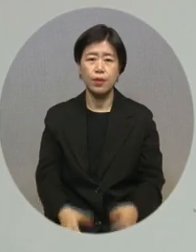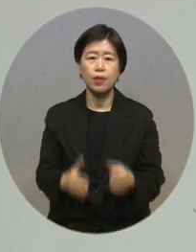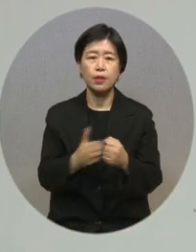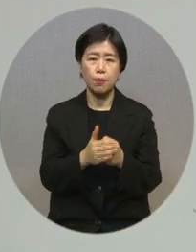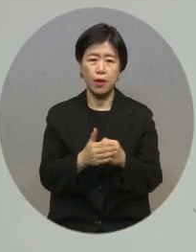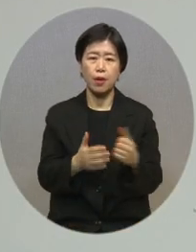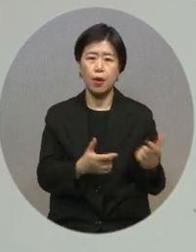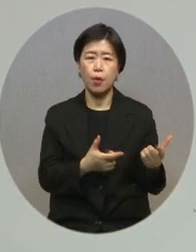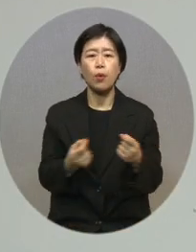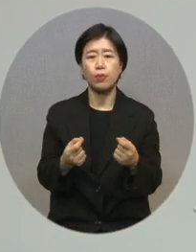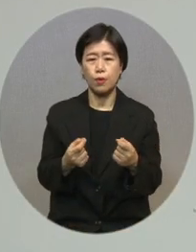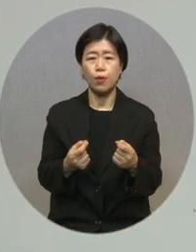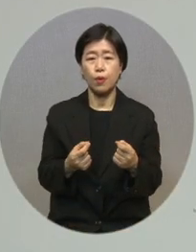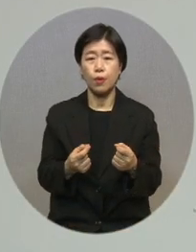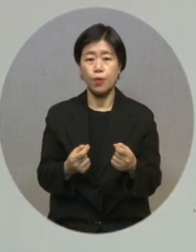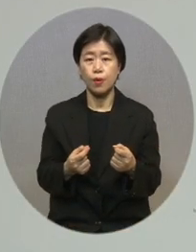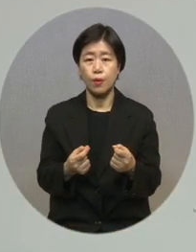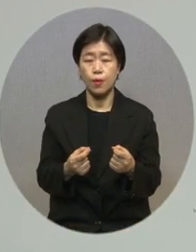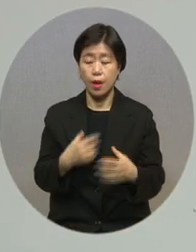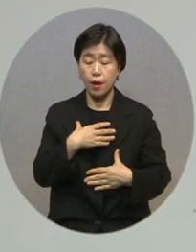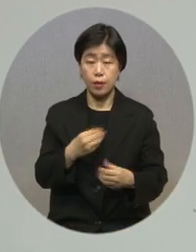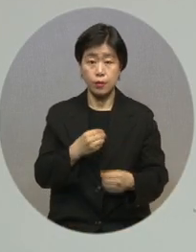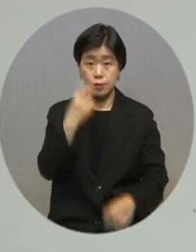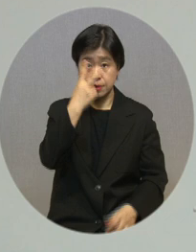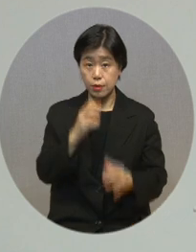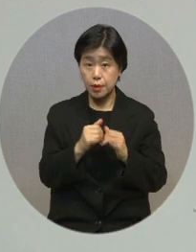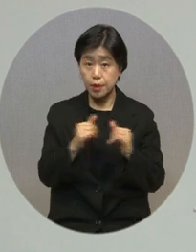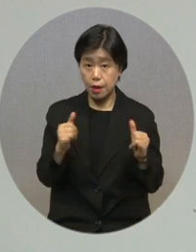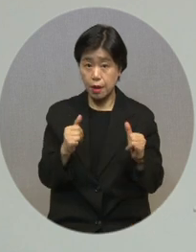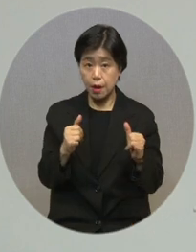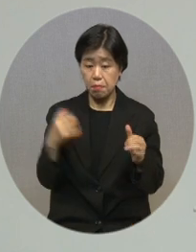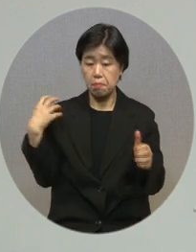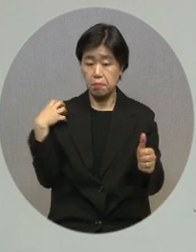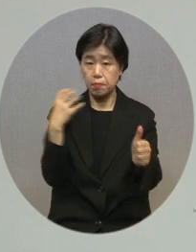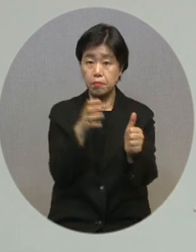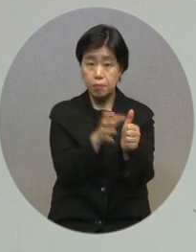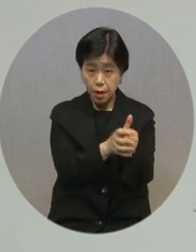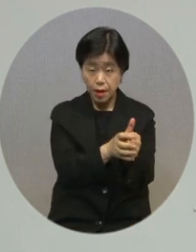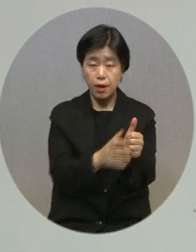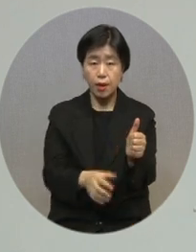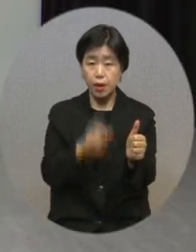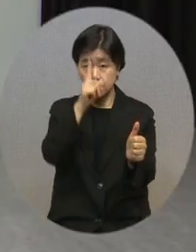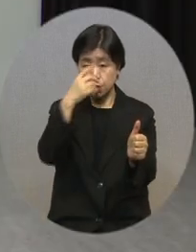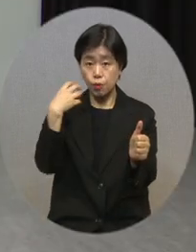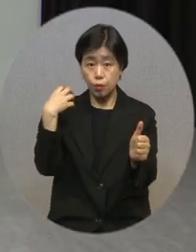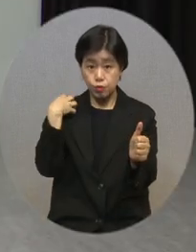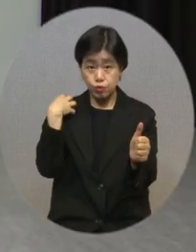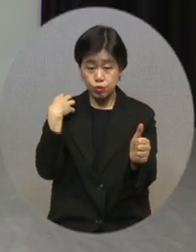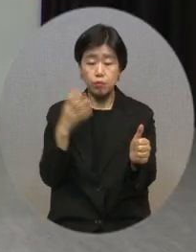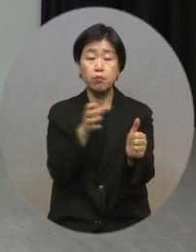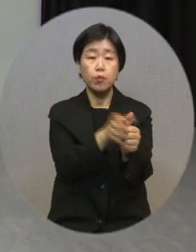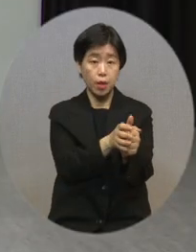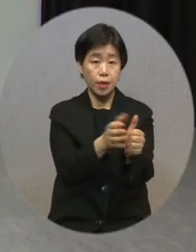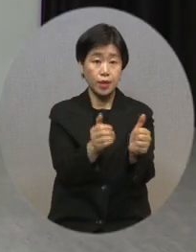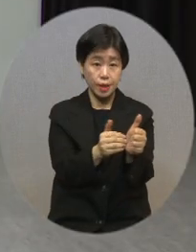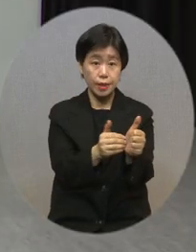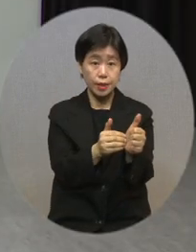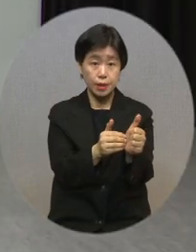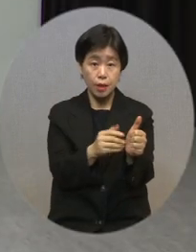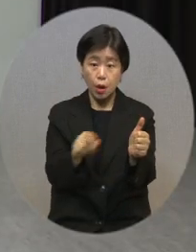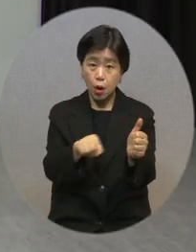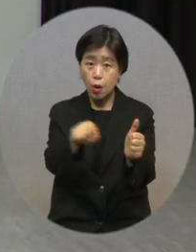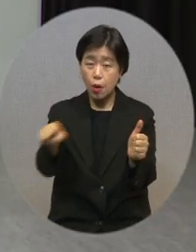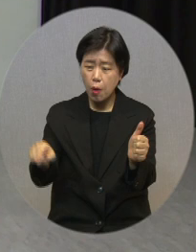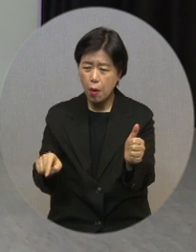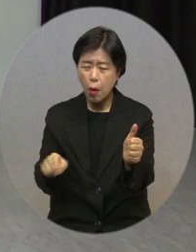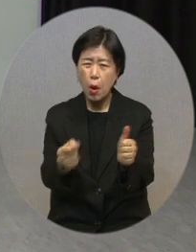하는 개념을 만들어서 네. 안전관리 전문가들을 그 정부가 지원해서 공동으로 네, 그 공동으로 그